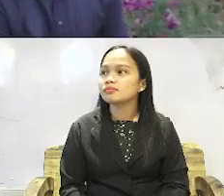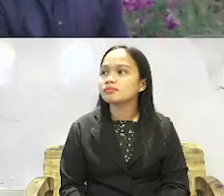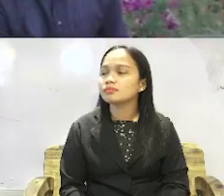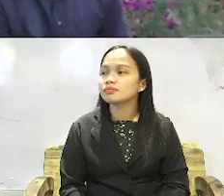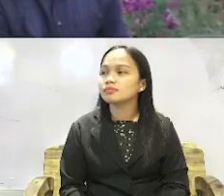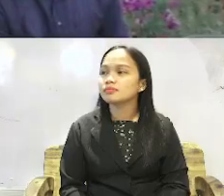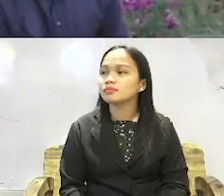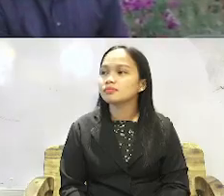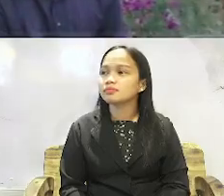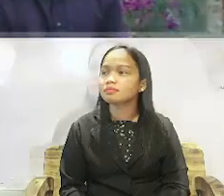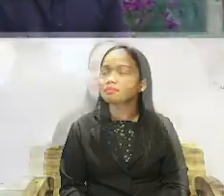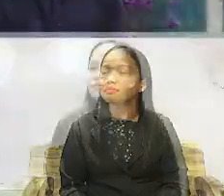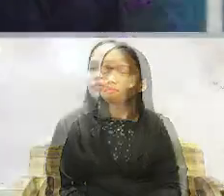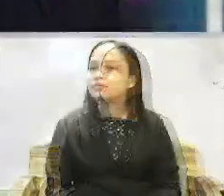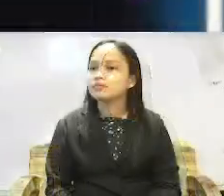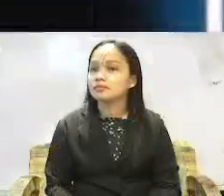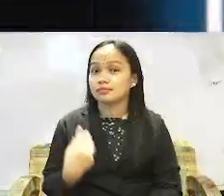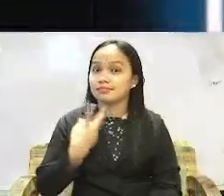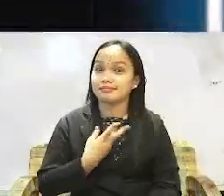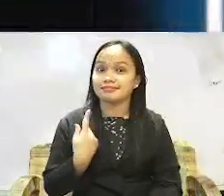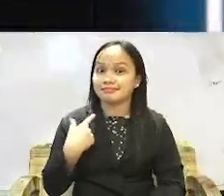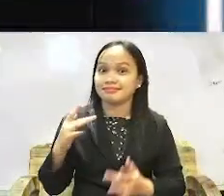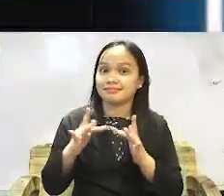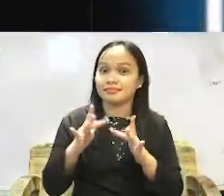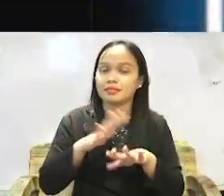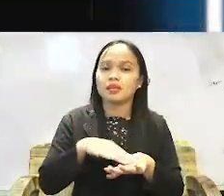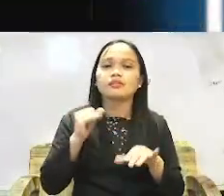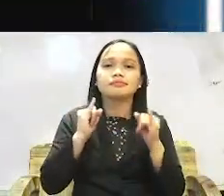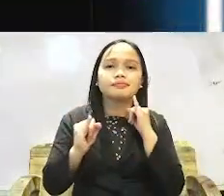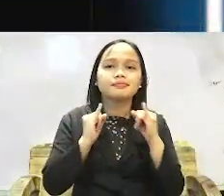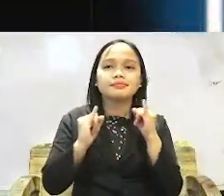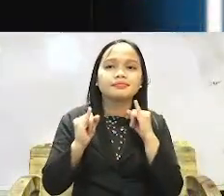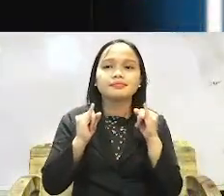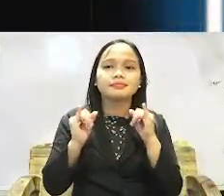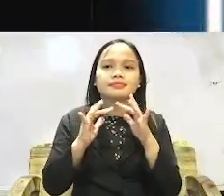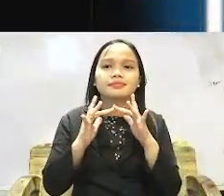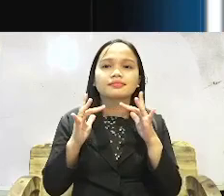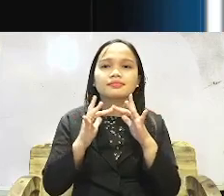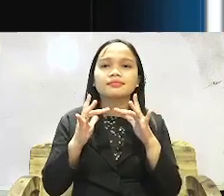din tayo sa online. Yes. Siyempre sa online. Sa internet.